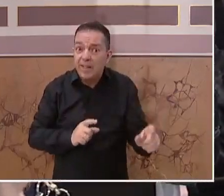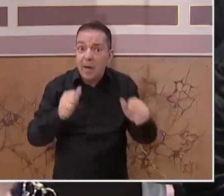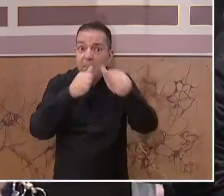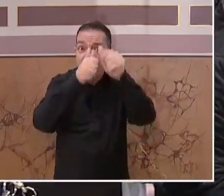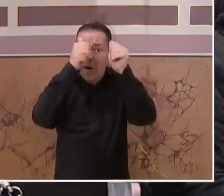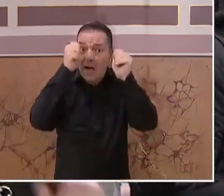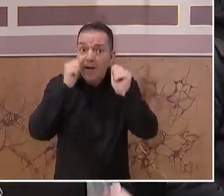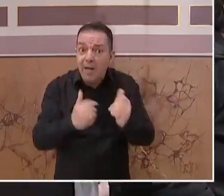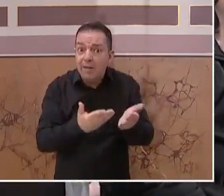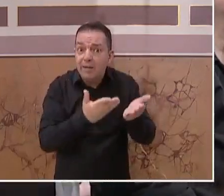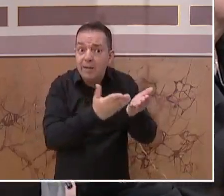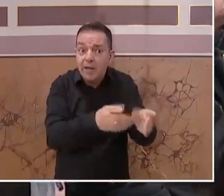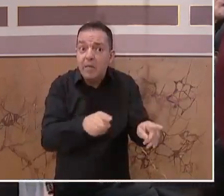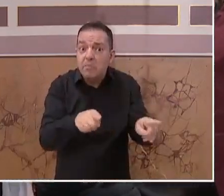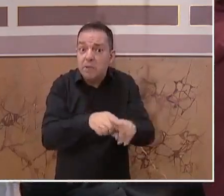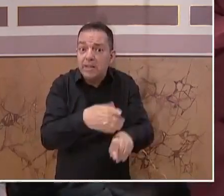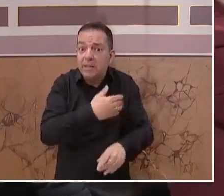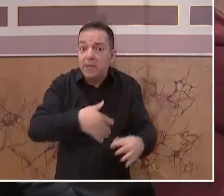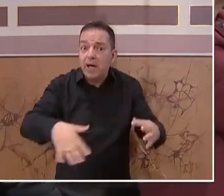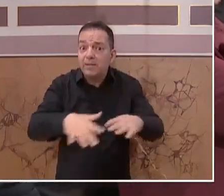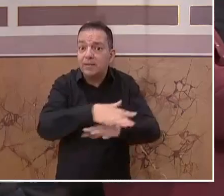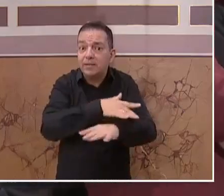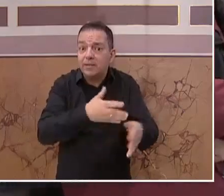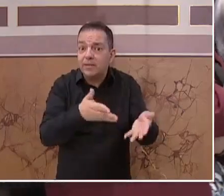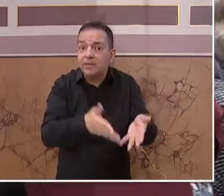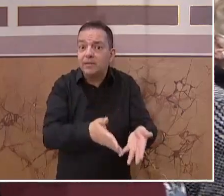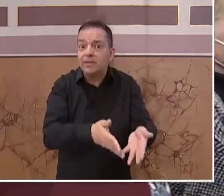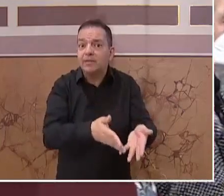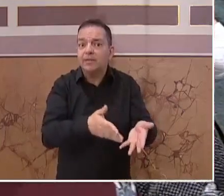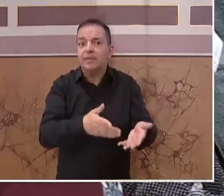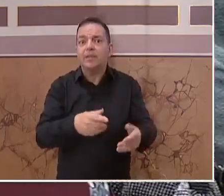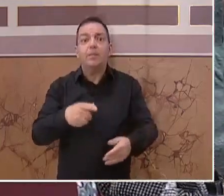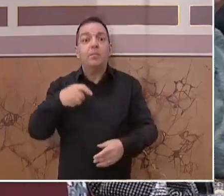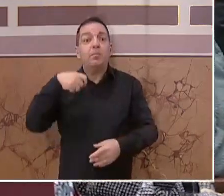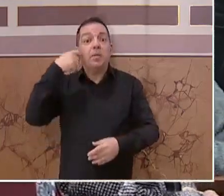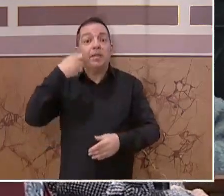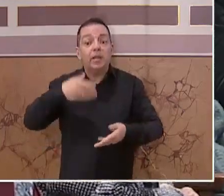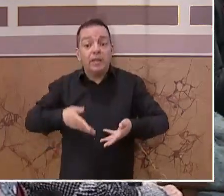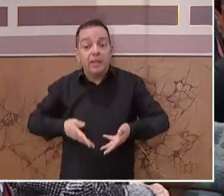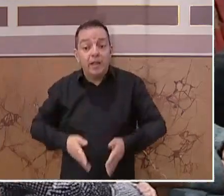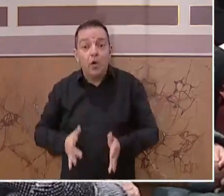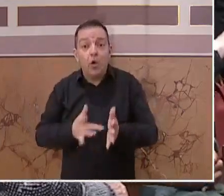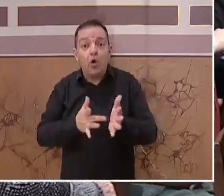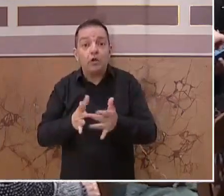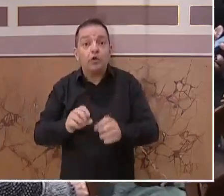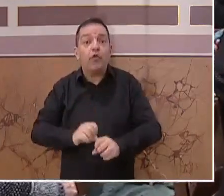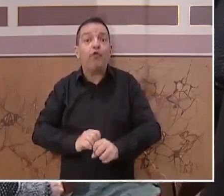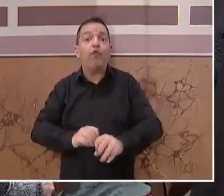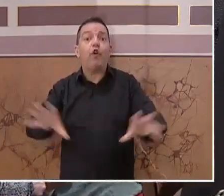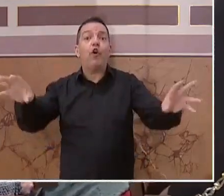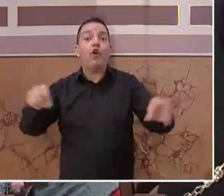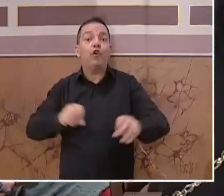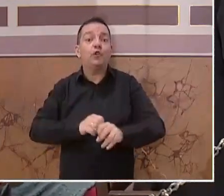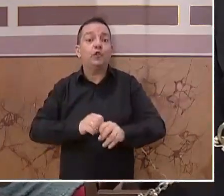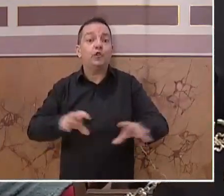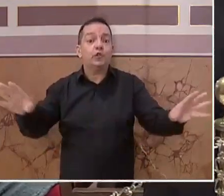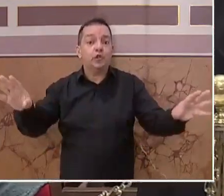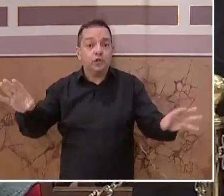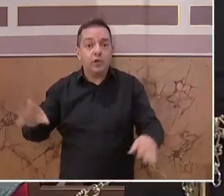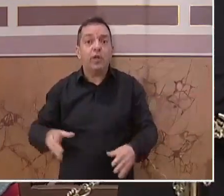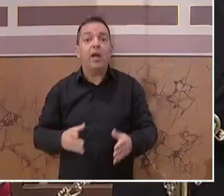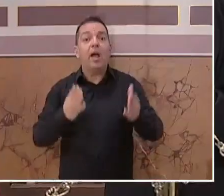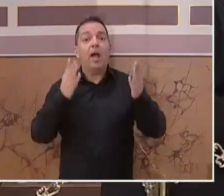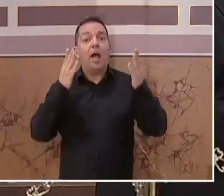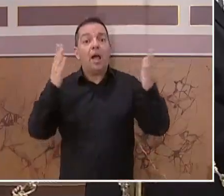Θεοτόκο, την Μητέρα του Φωτός, την Τιμιωτέρα Πασών των Αγγελικών